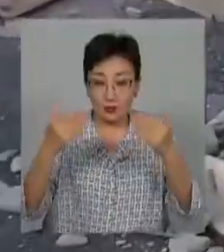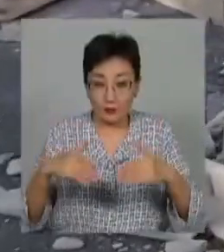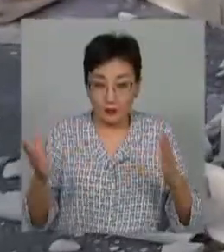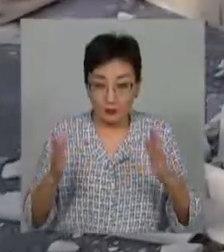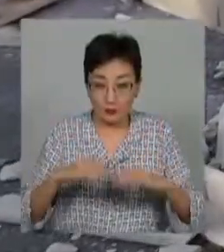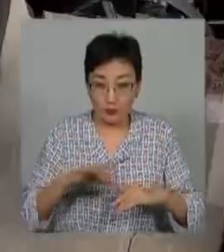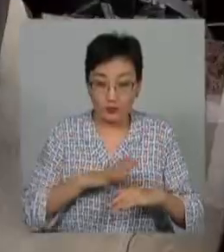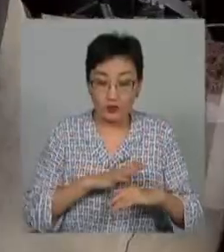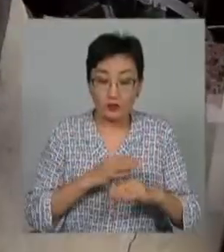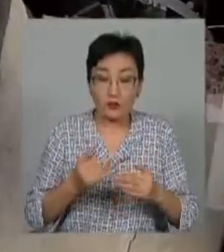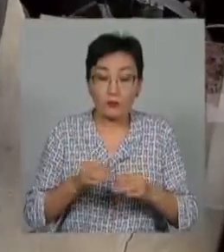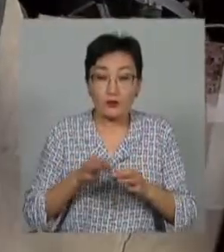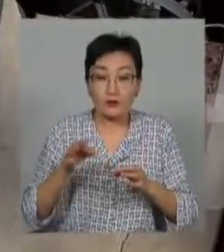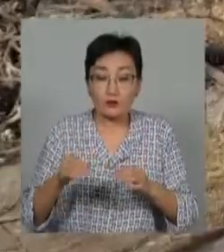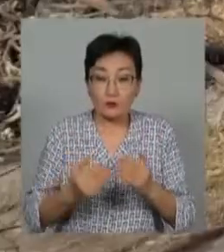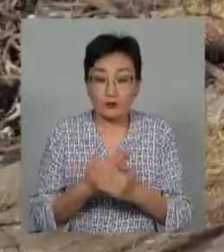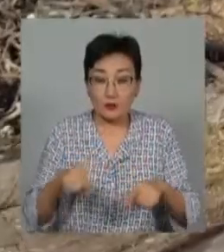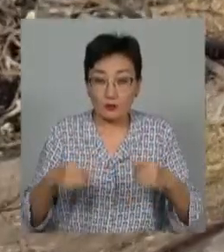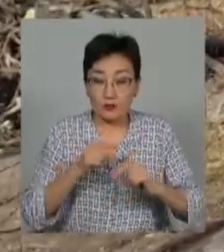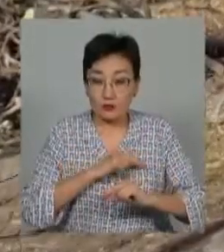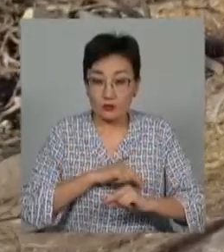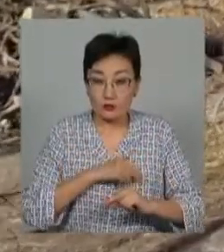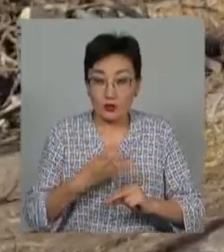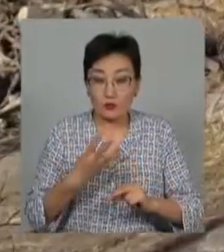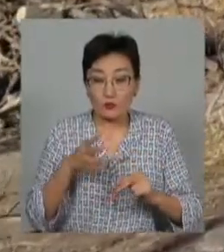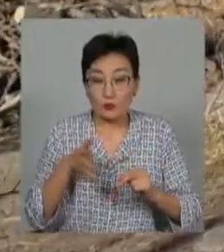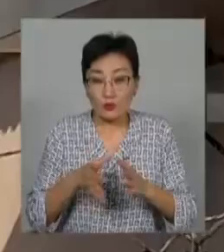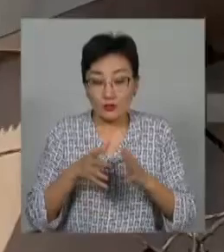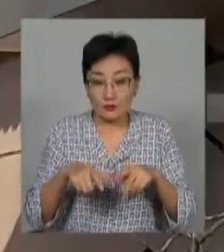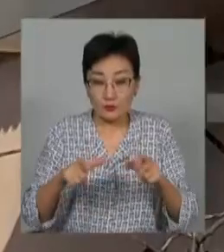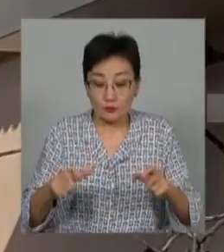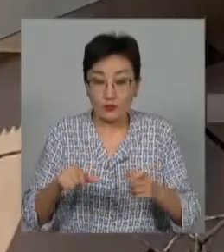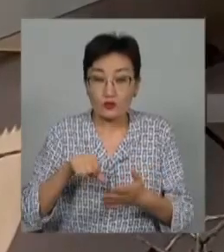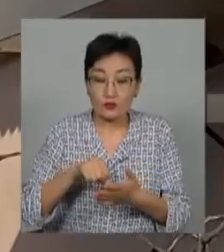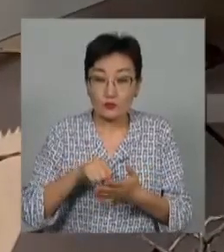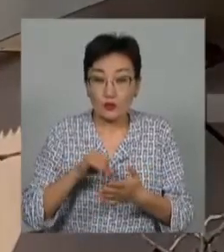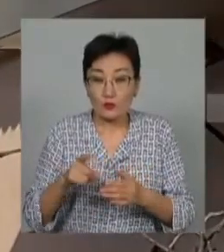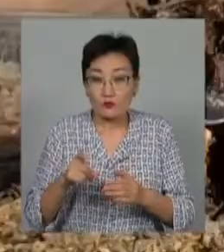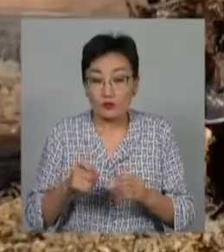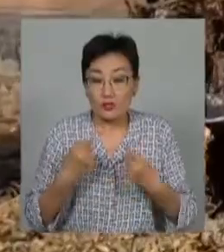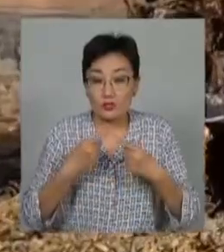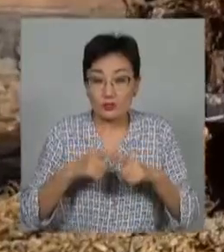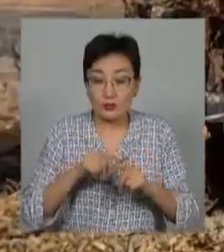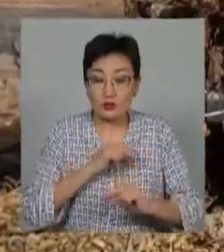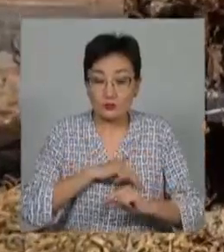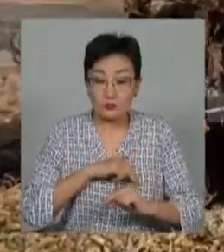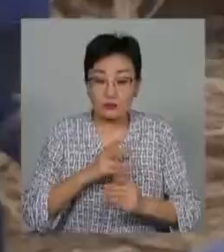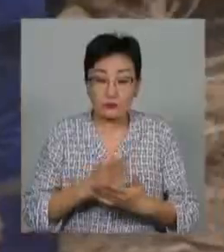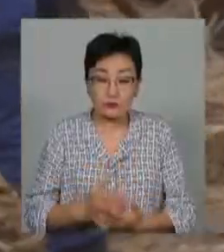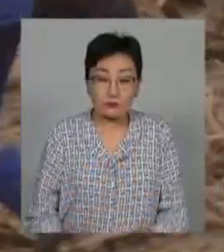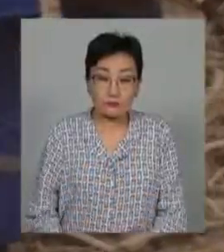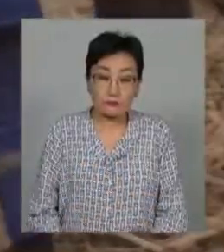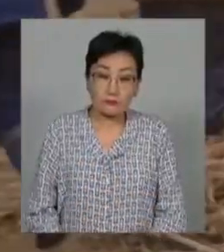қалған болатын. Қазір аймақта қалпына келтіру жұмыстарына 4000-нан астам адам жұмылдырылған және жүздеген техника бар.